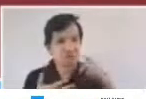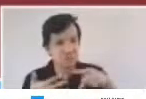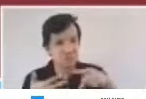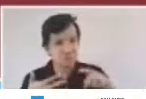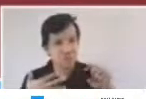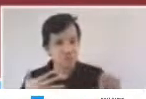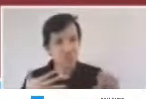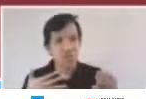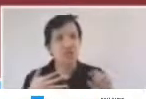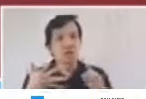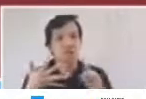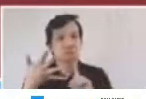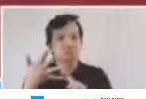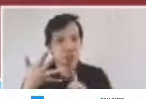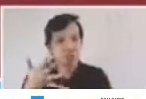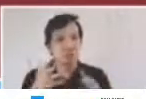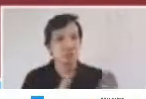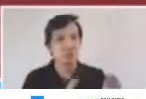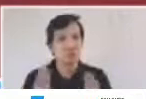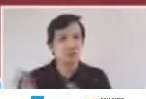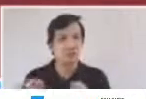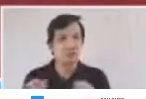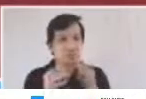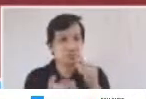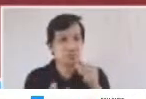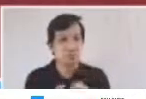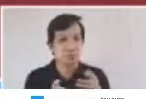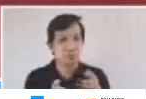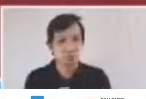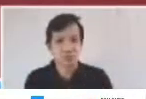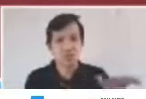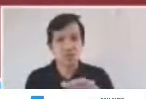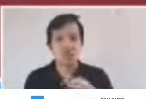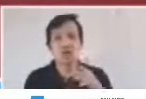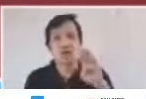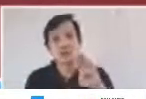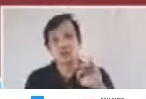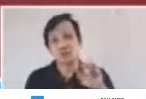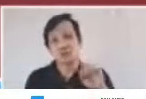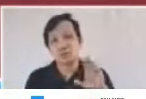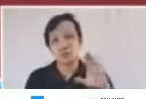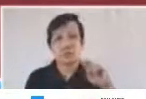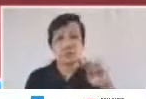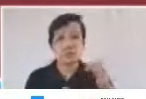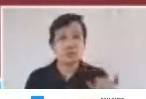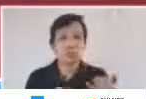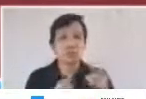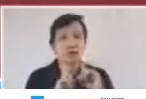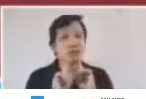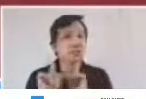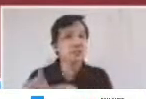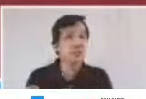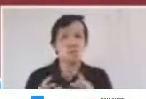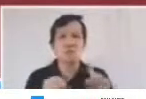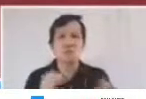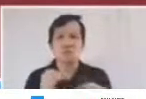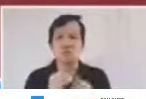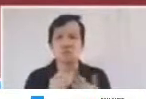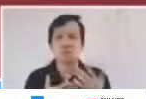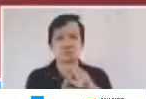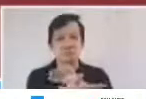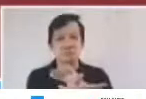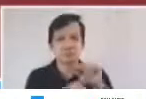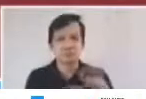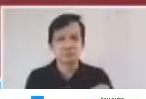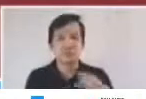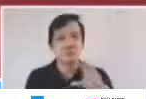Employer na sumailalim po sila sa test muna. Ano po yung pwede nyong ibigay na